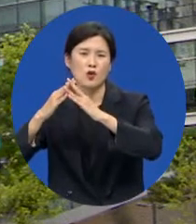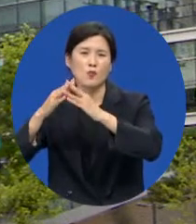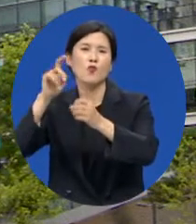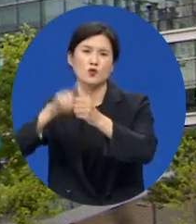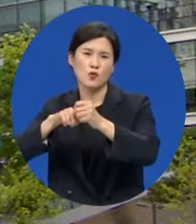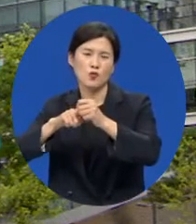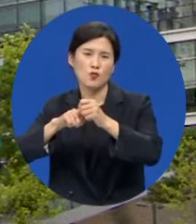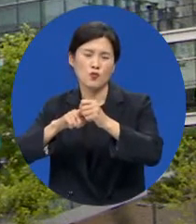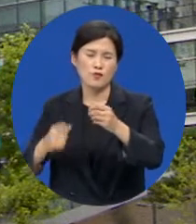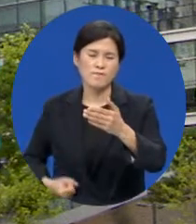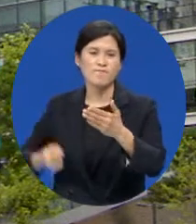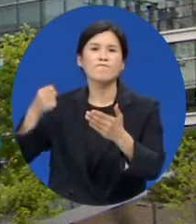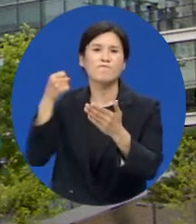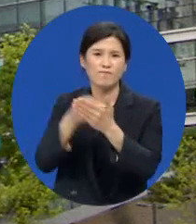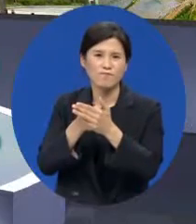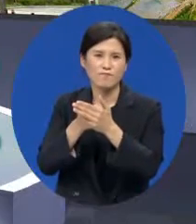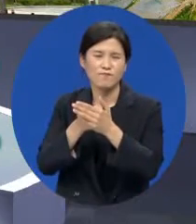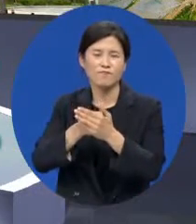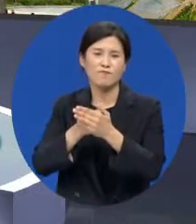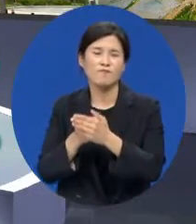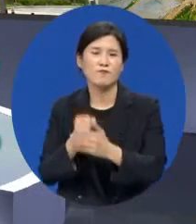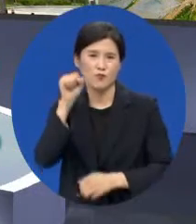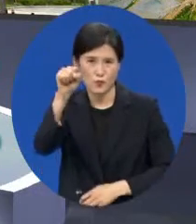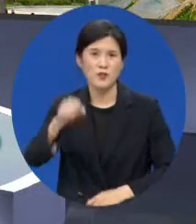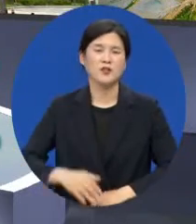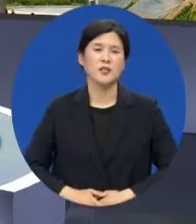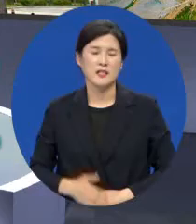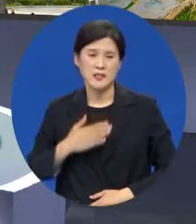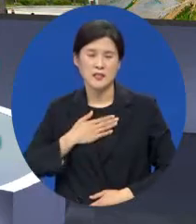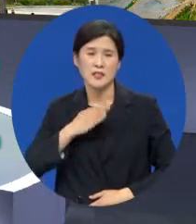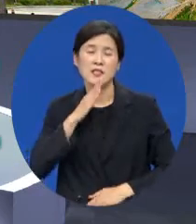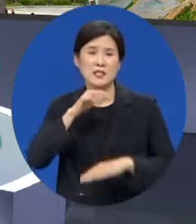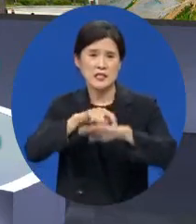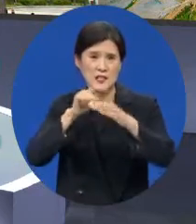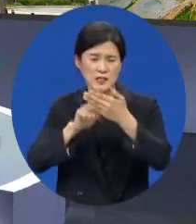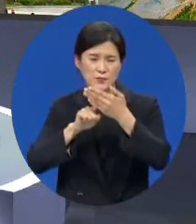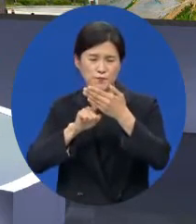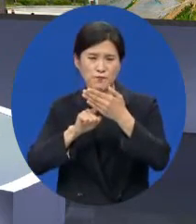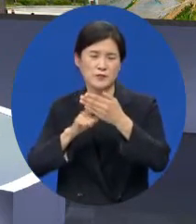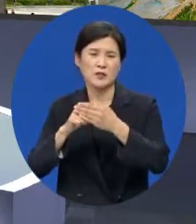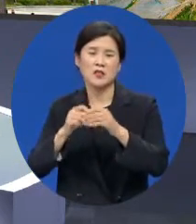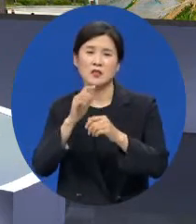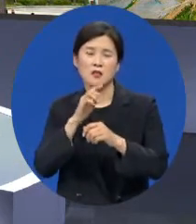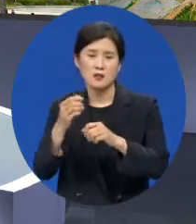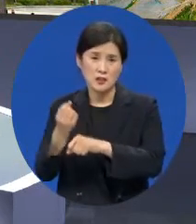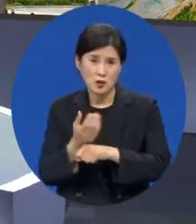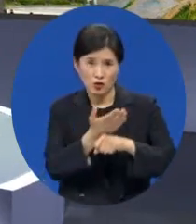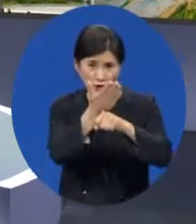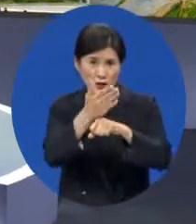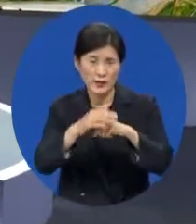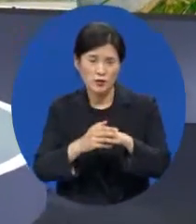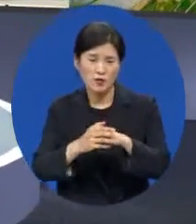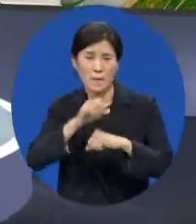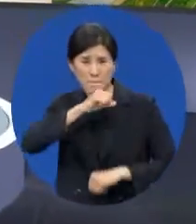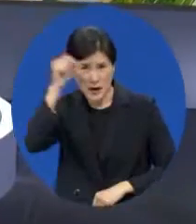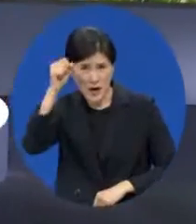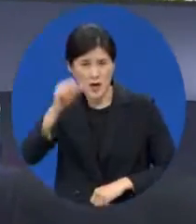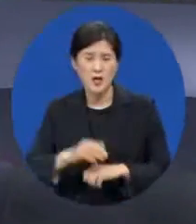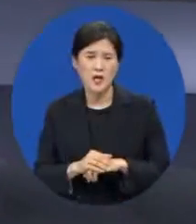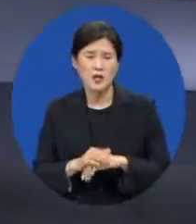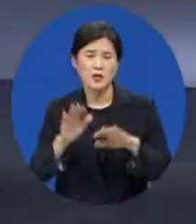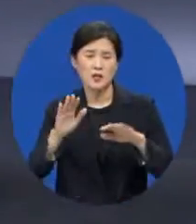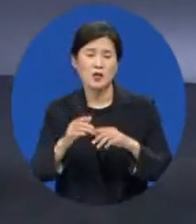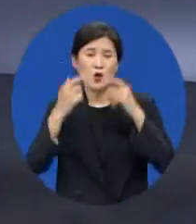다시 출하 하였습니다 저희 진심이 3종 시민들에게 전달되어 교육감에 당선되면 이것